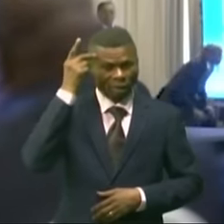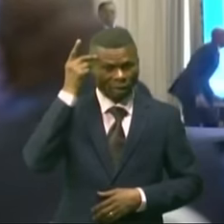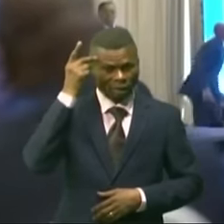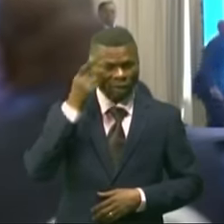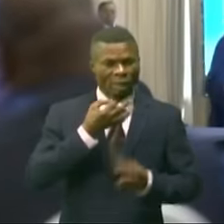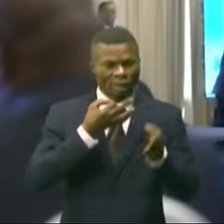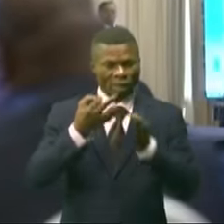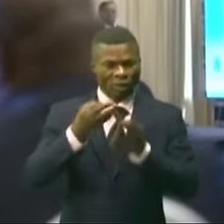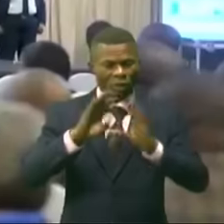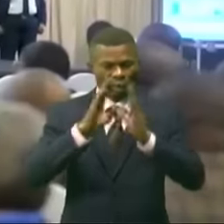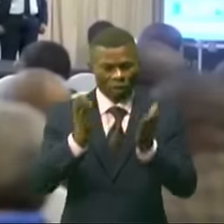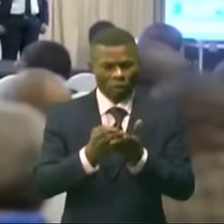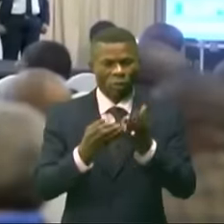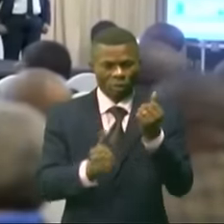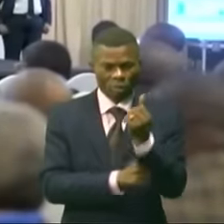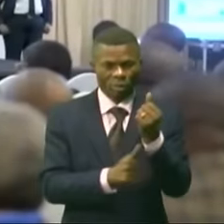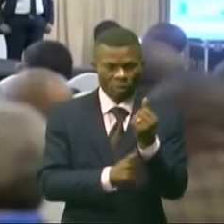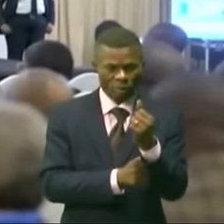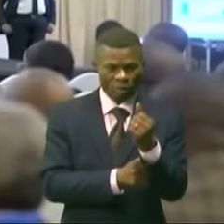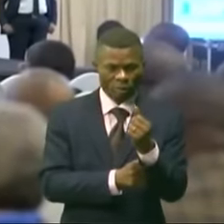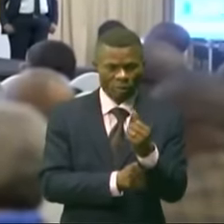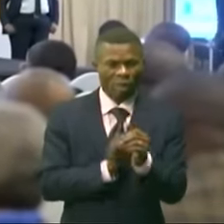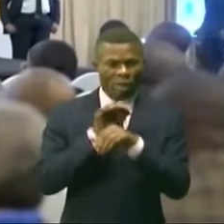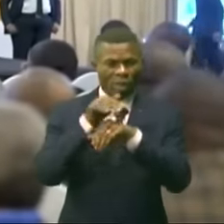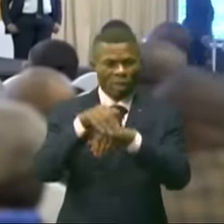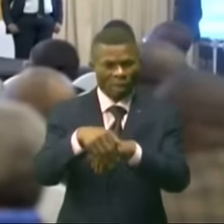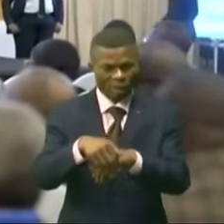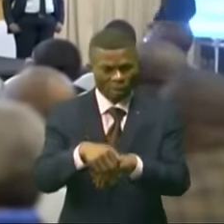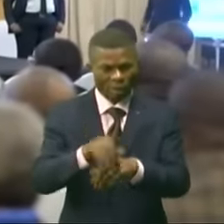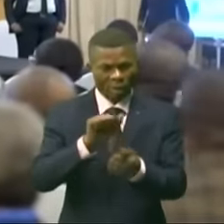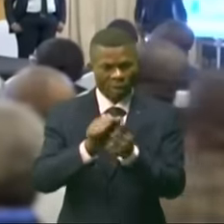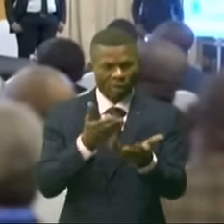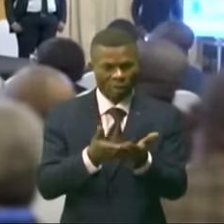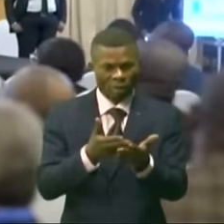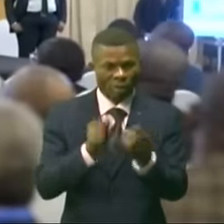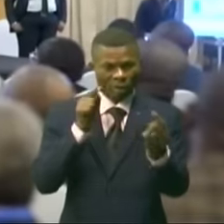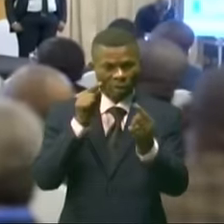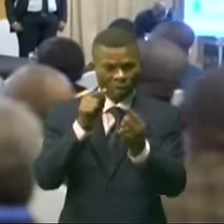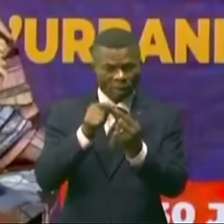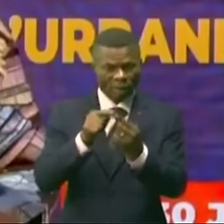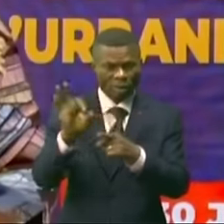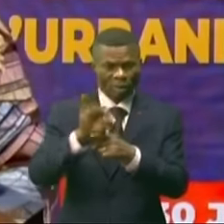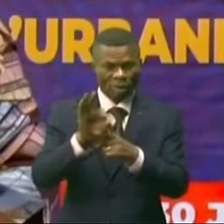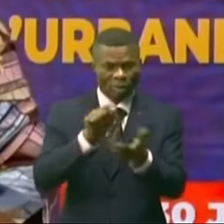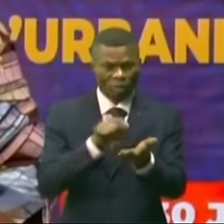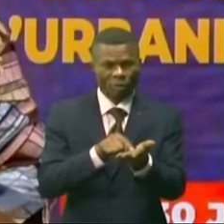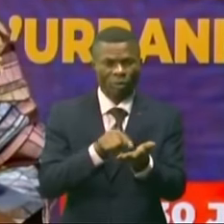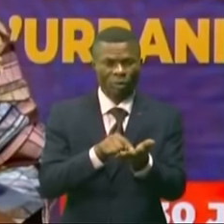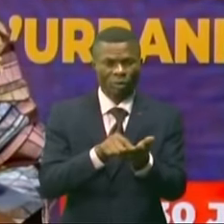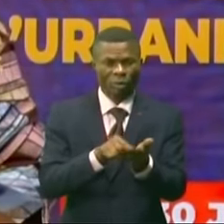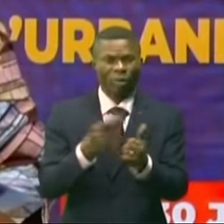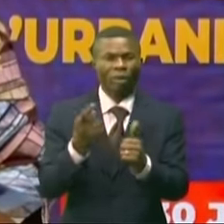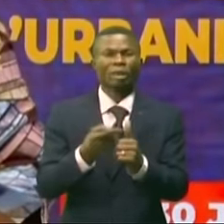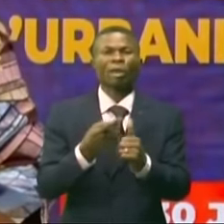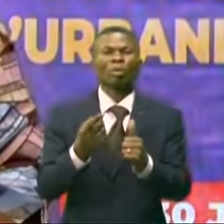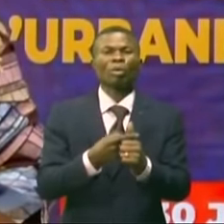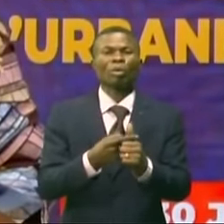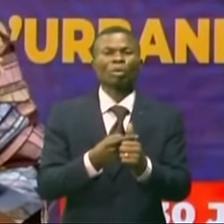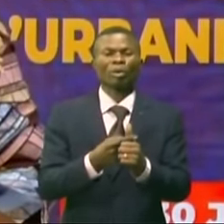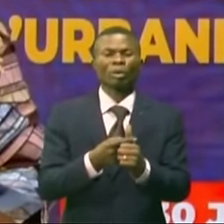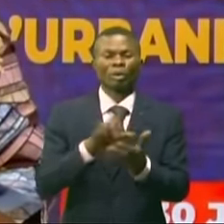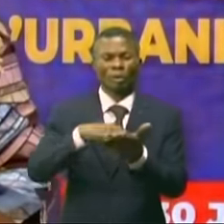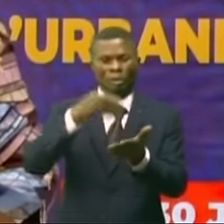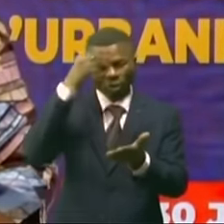appelé les participants à des contributions conséquentes le but visé par cet atelier est surtout de